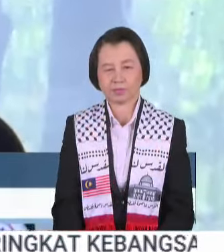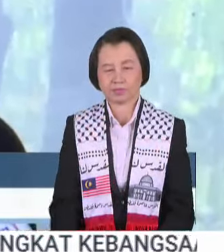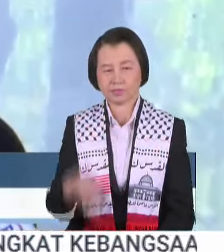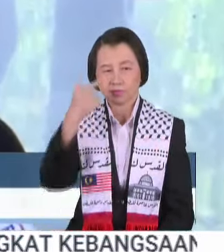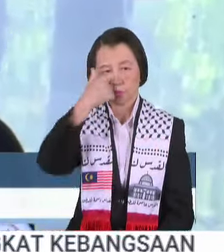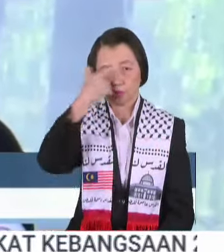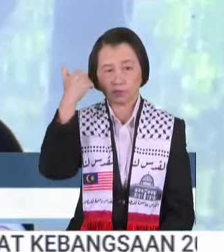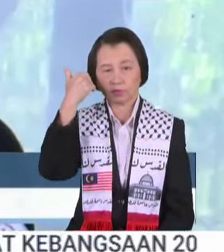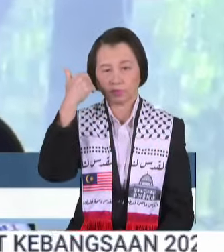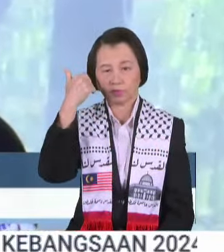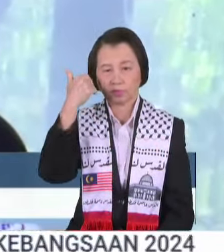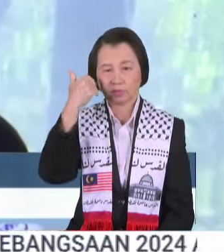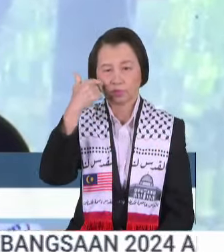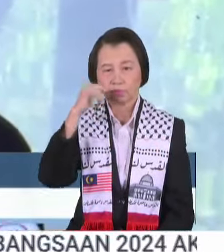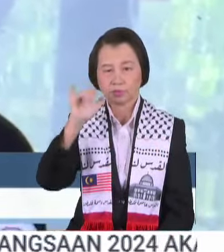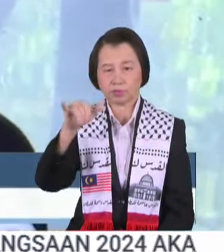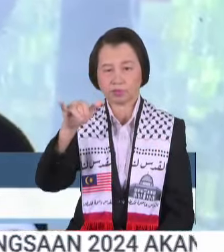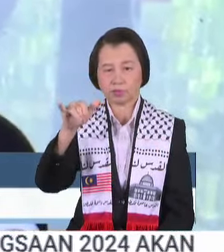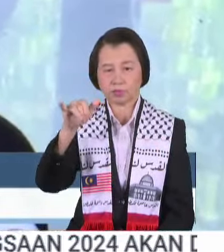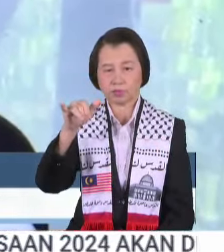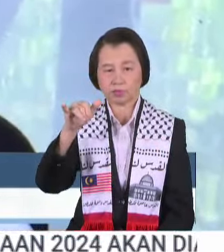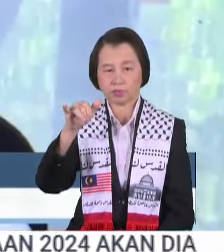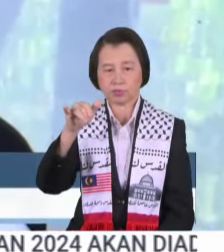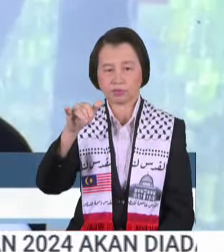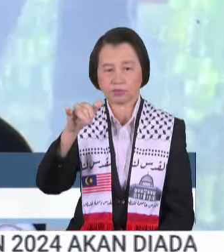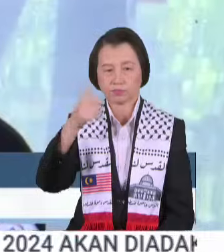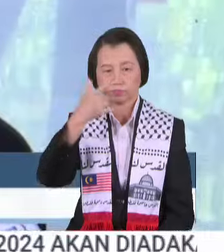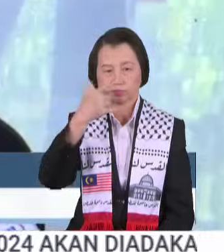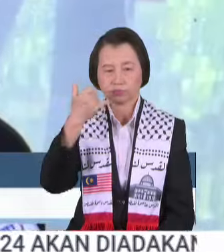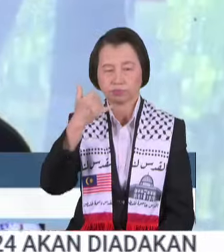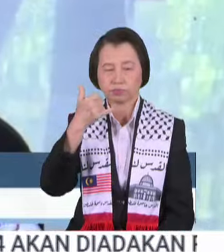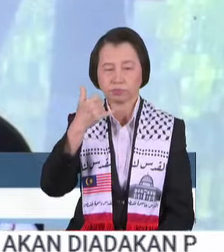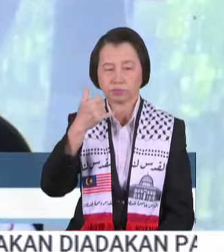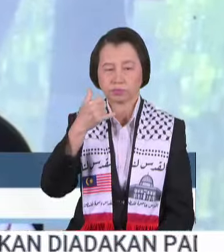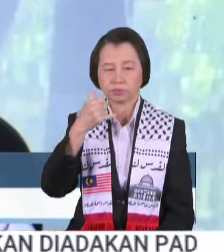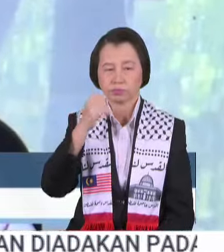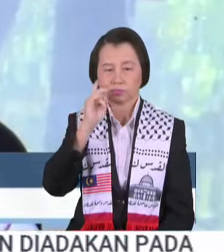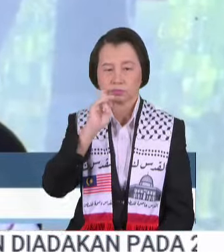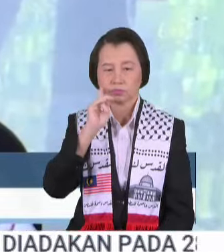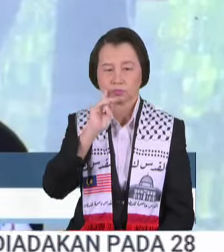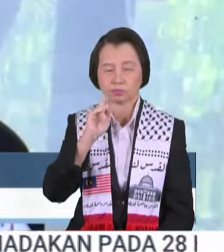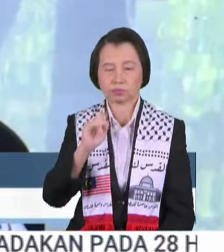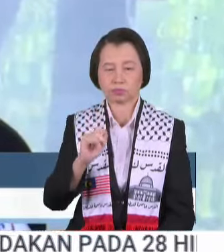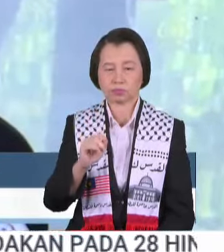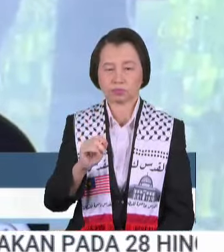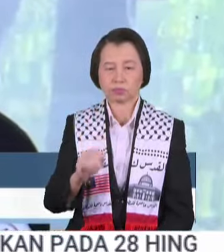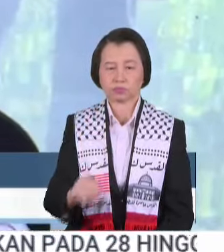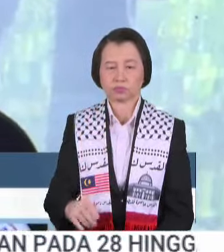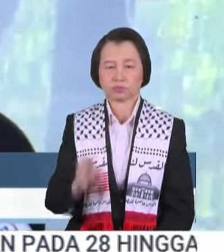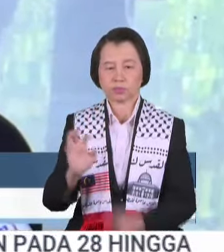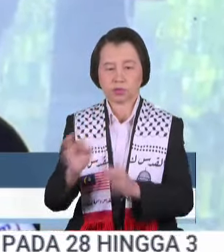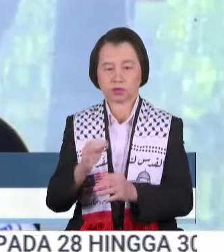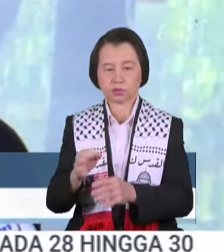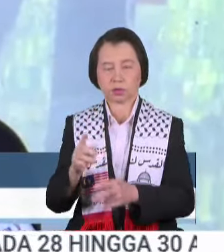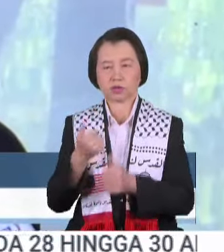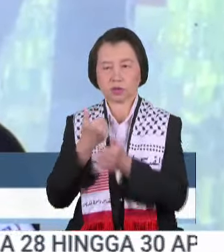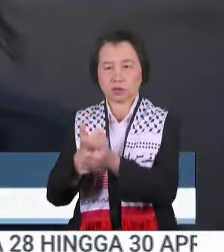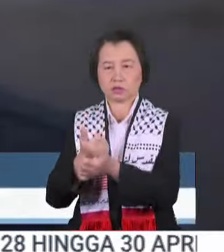Sebab ya, lagi pun dia cakap suruh belajar rajin-rajin kalau nak ikut jejak